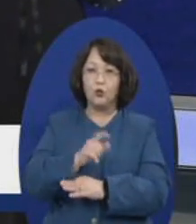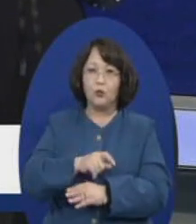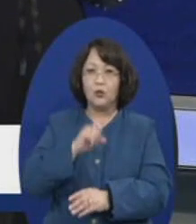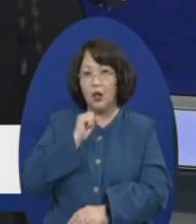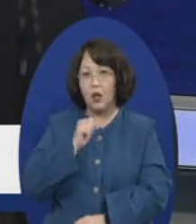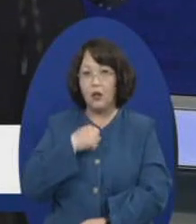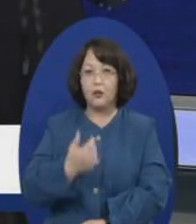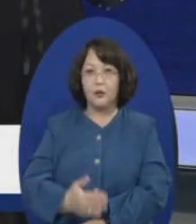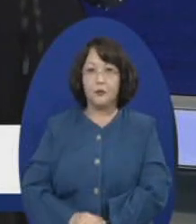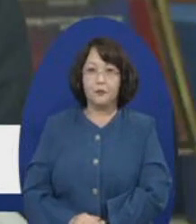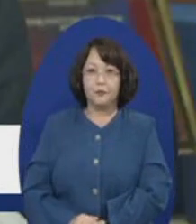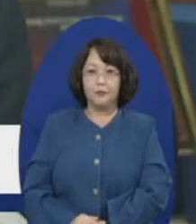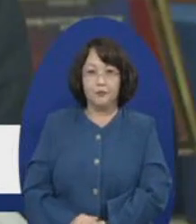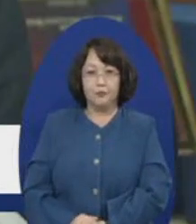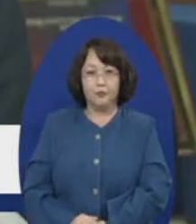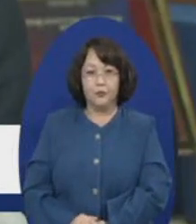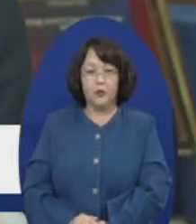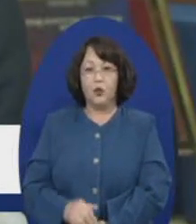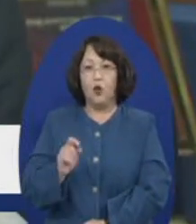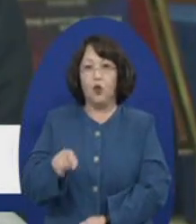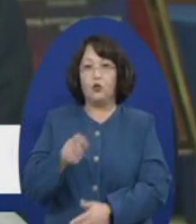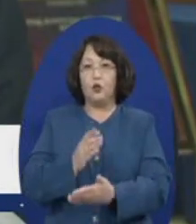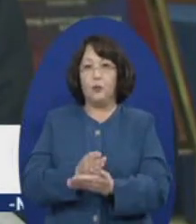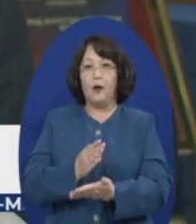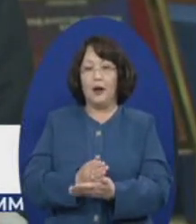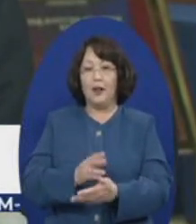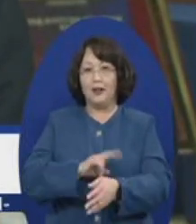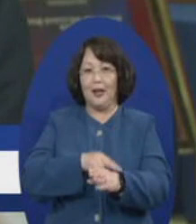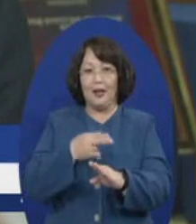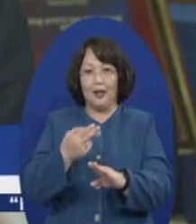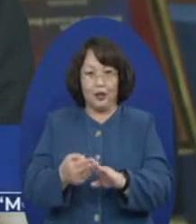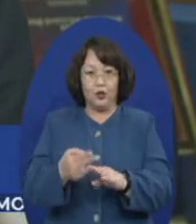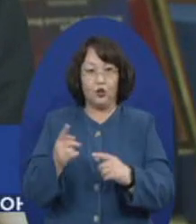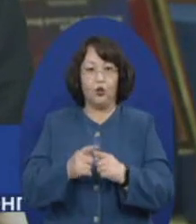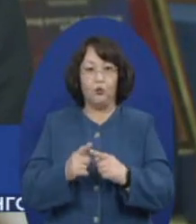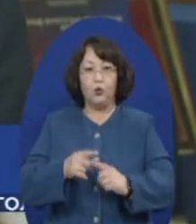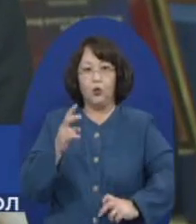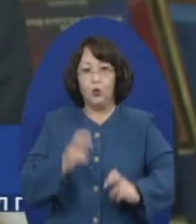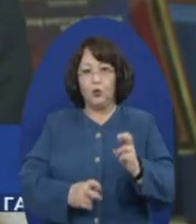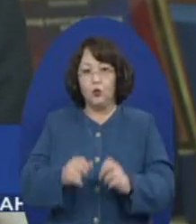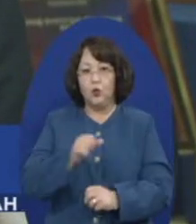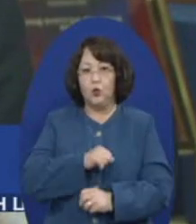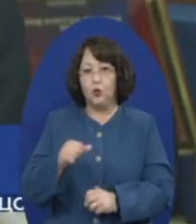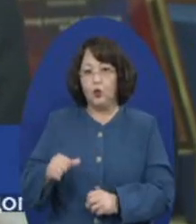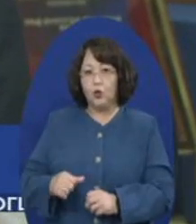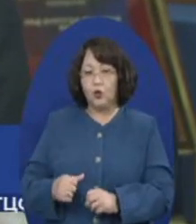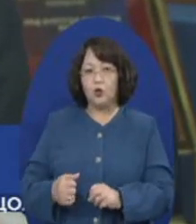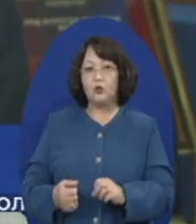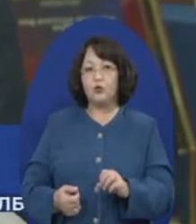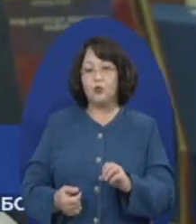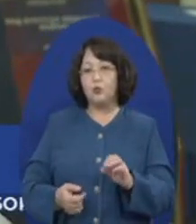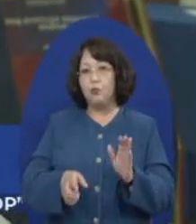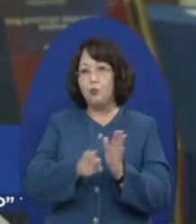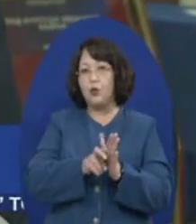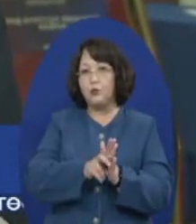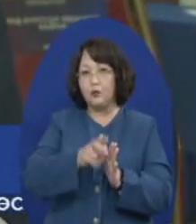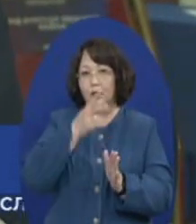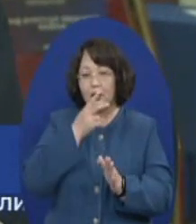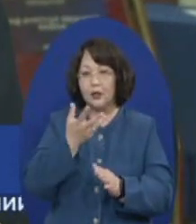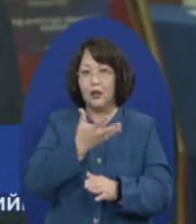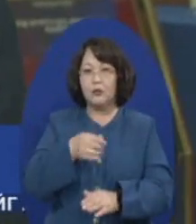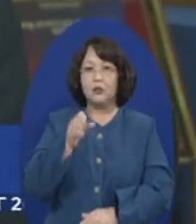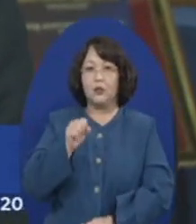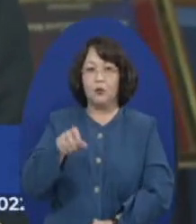авсан энэ ярилцлагыг үргэлжлүүлэн үргэлжлүүлье. Одоо байгаа дархлын төмөрлөгийн үйлдвэрийн өөрийнх нь суурийг харуул 500 сая